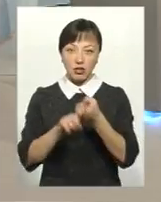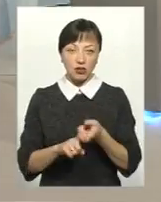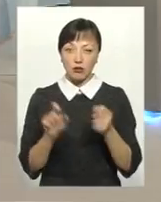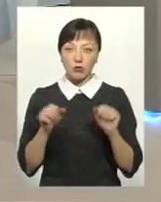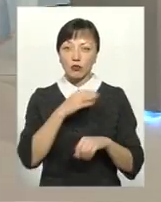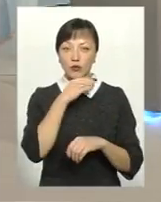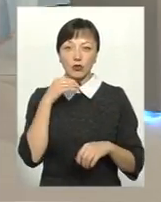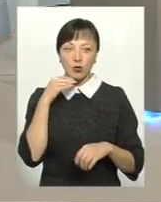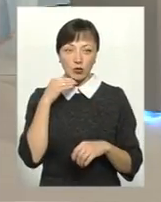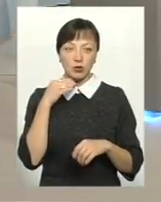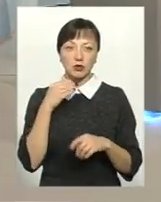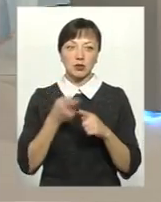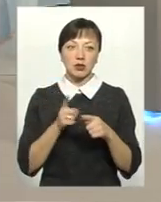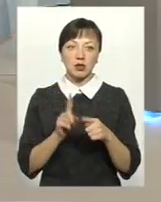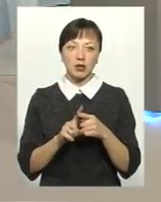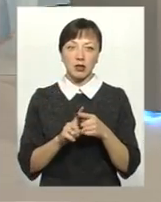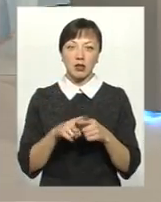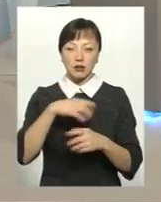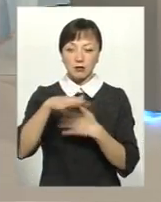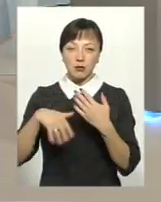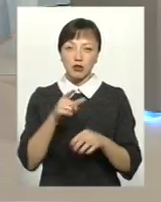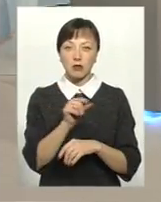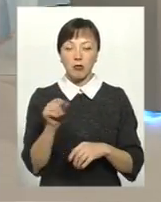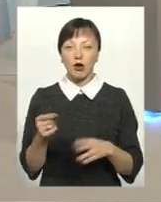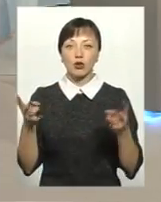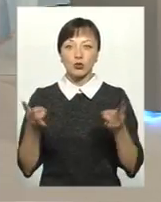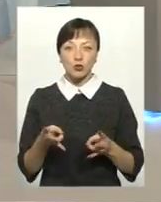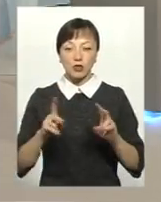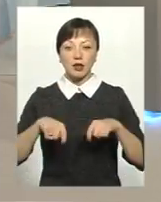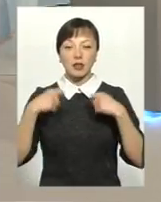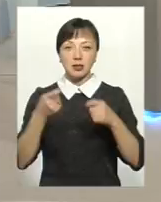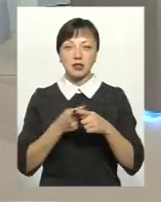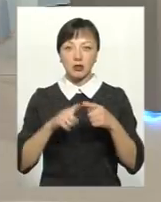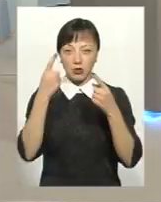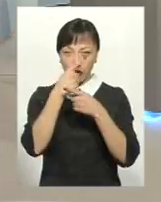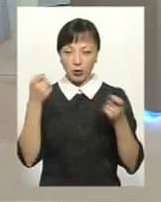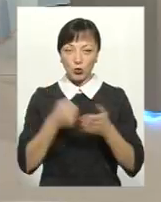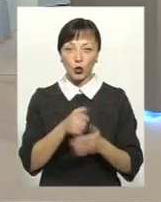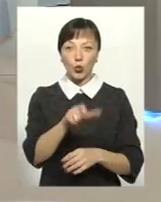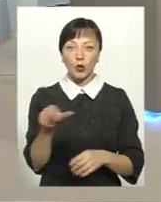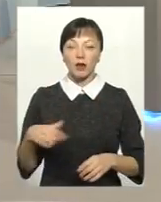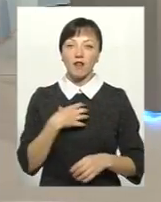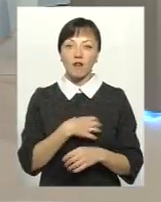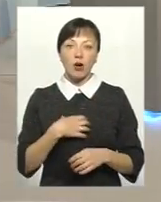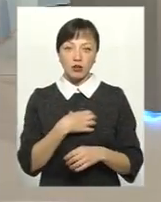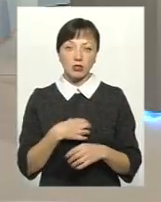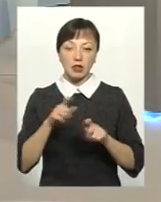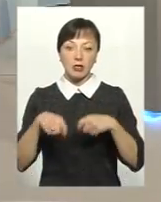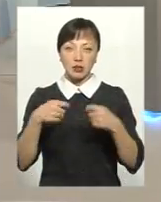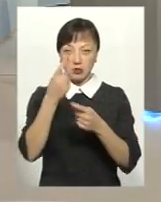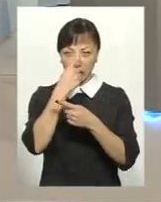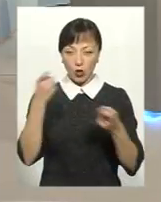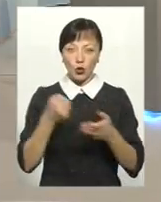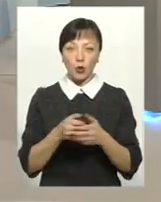есть очень много дискордантных пар. И нужно нам доносить эту информацию до людей. Очень важно доносить эту информацию